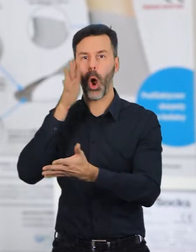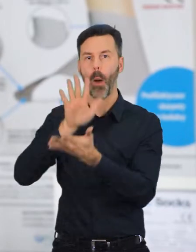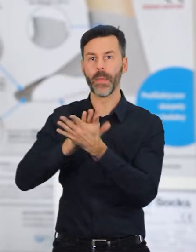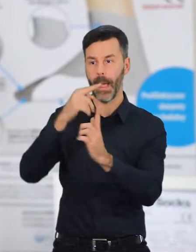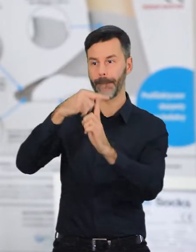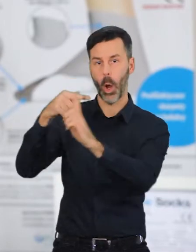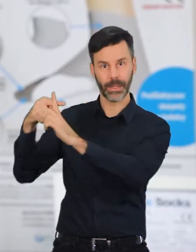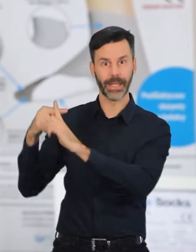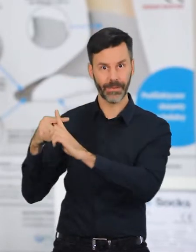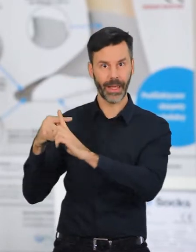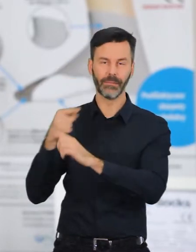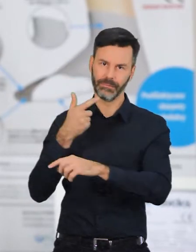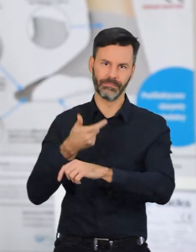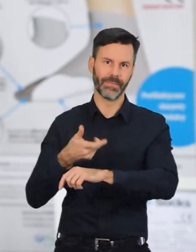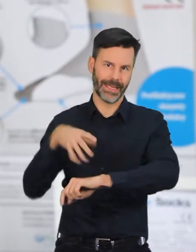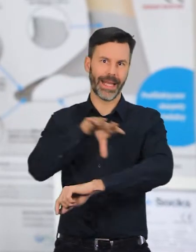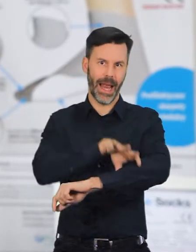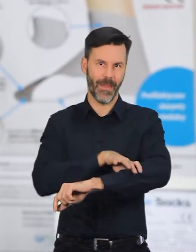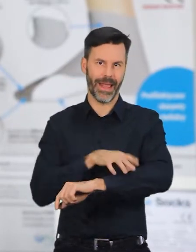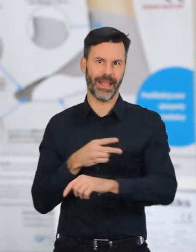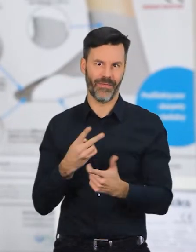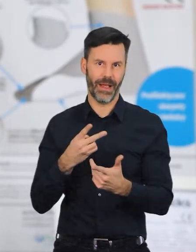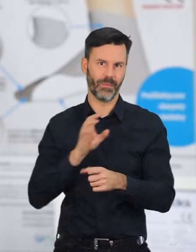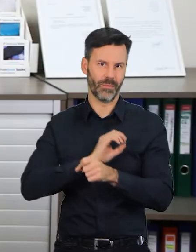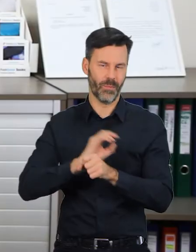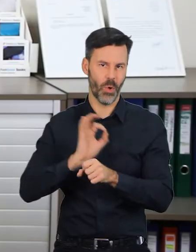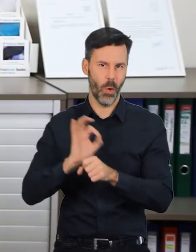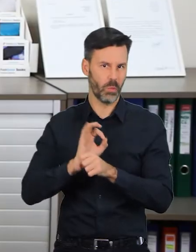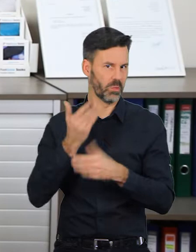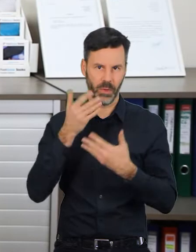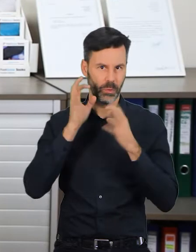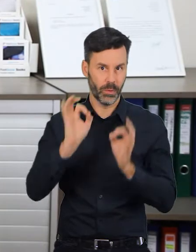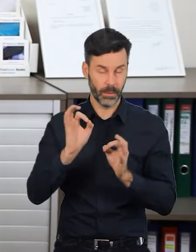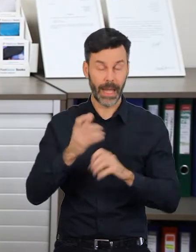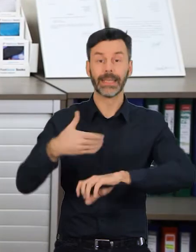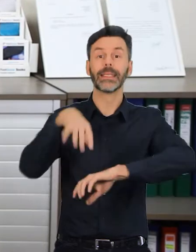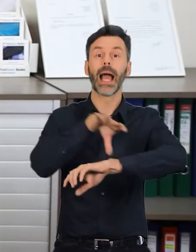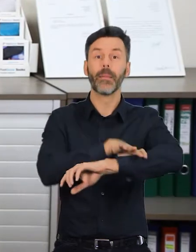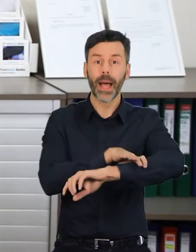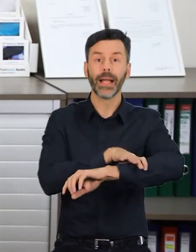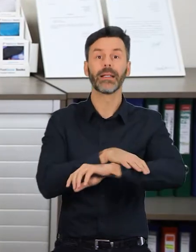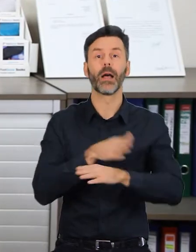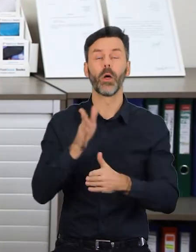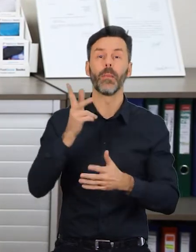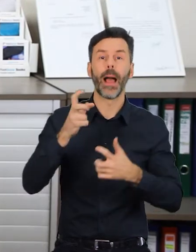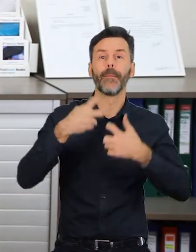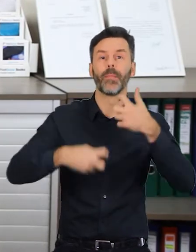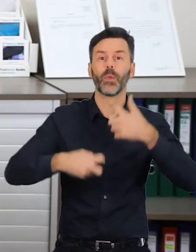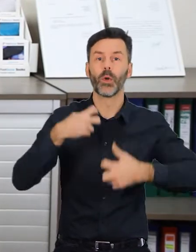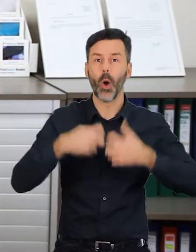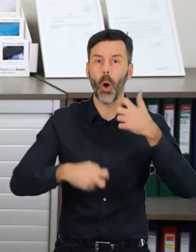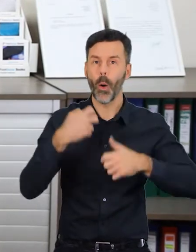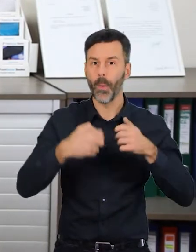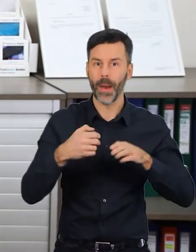pozytywnie wypowiadają się o tych dwóch naszych produktach. Przede wszystkim jest to skarpetka skierowana dla osób z